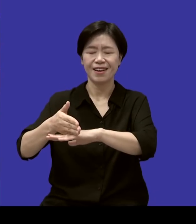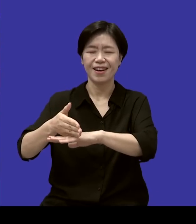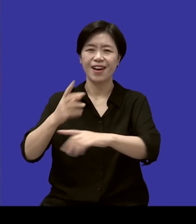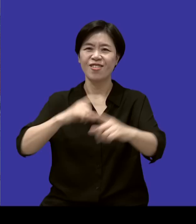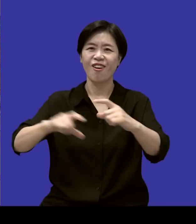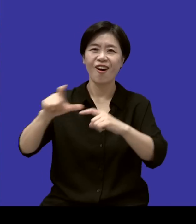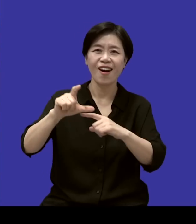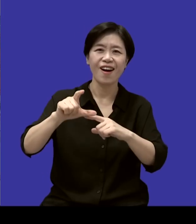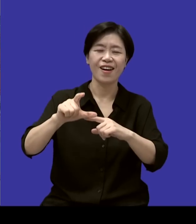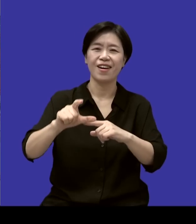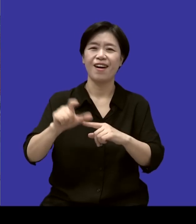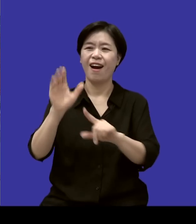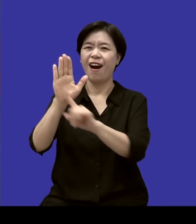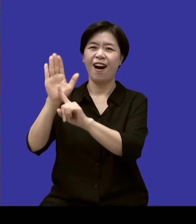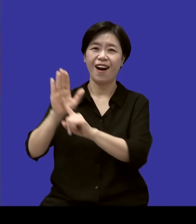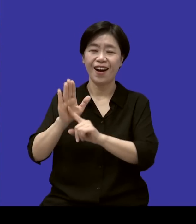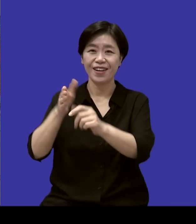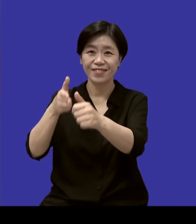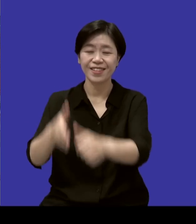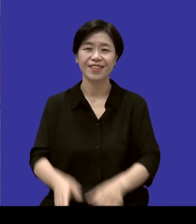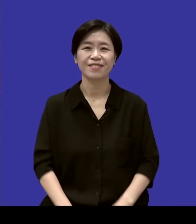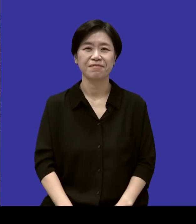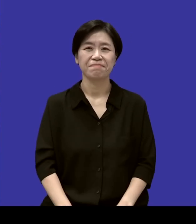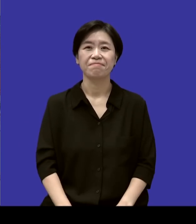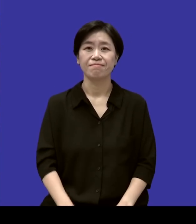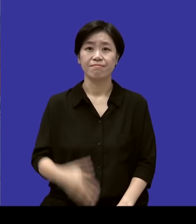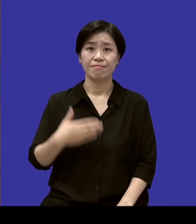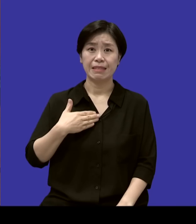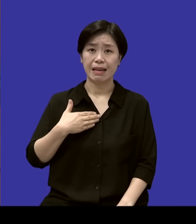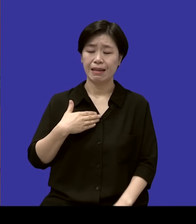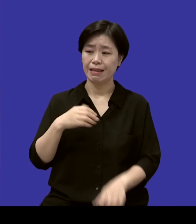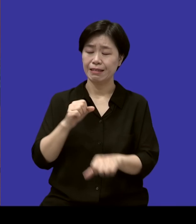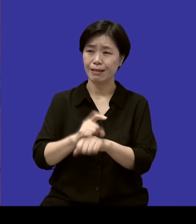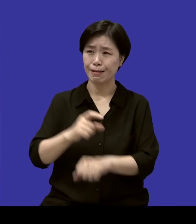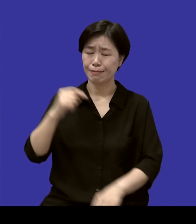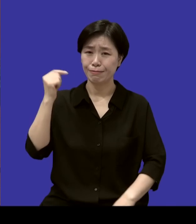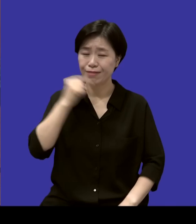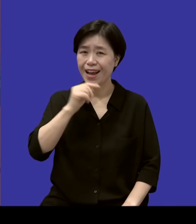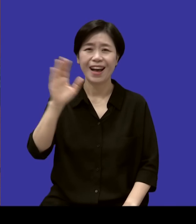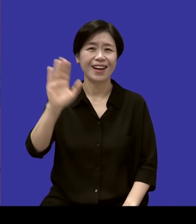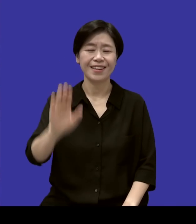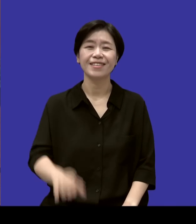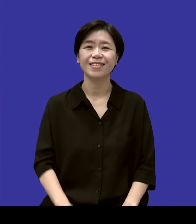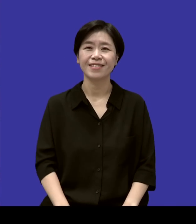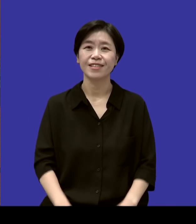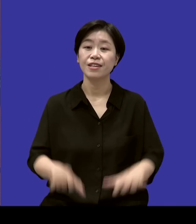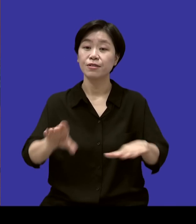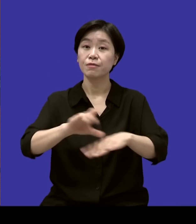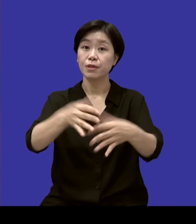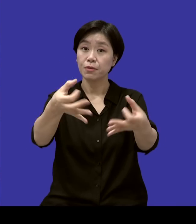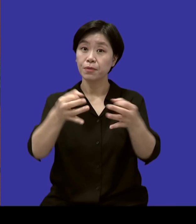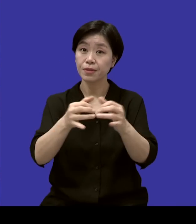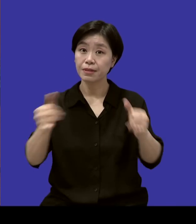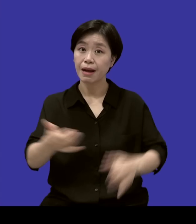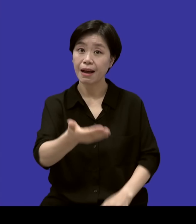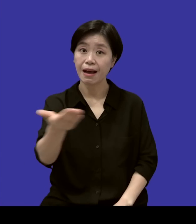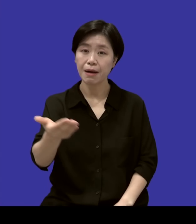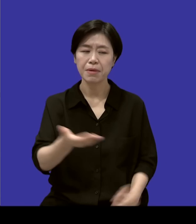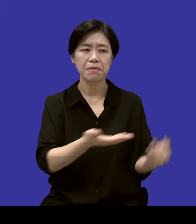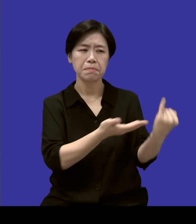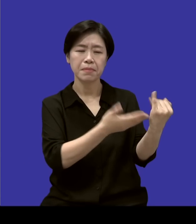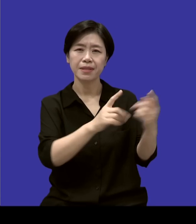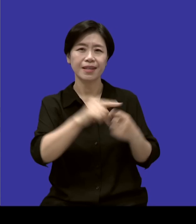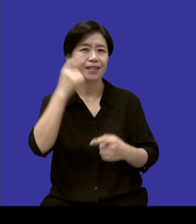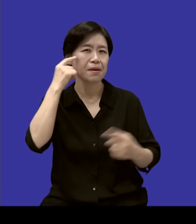알려주세요. 따뜻한 분이라는 네, 거. 저 센 여자 아니에요. 그러니까요. 오늘 방송 보시면 많은 분들의 선입견이랄까 이런 맞아요. 이미지가 좀 바뀔 것